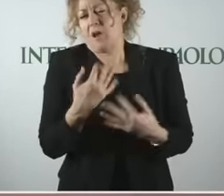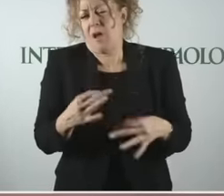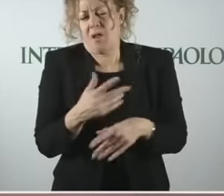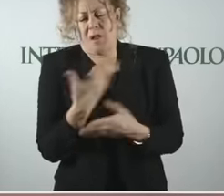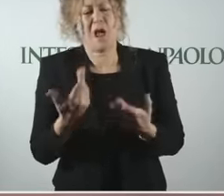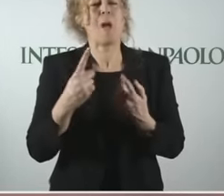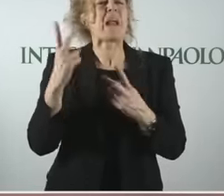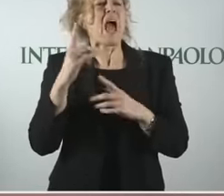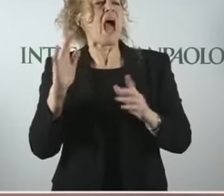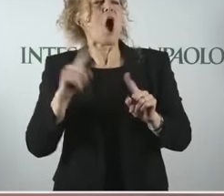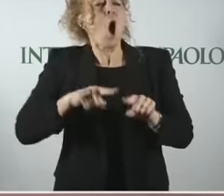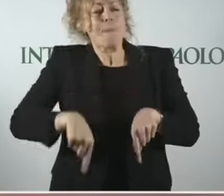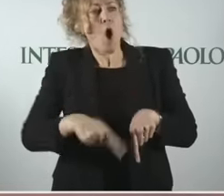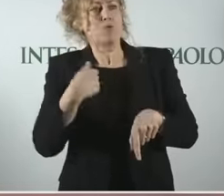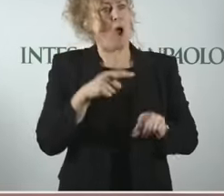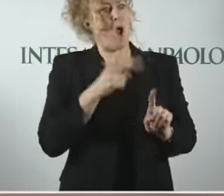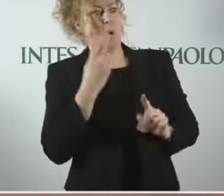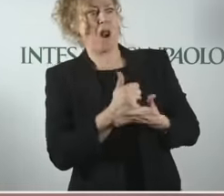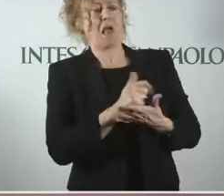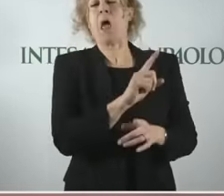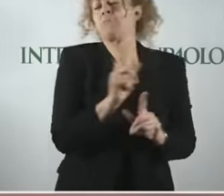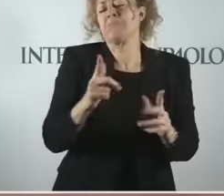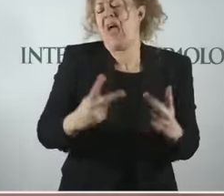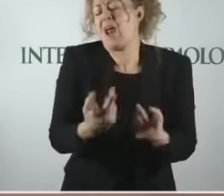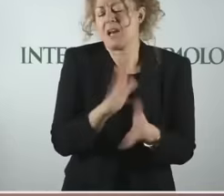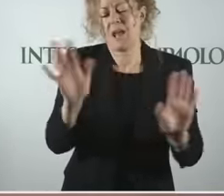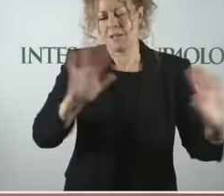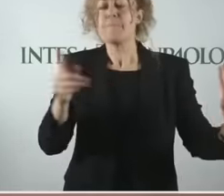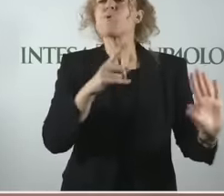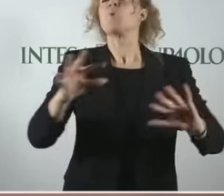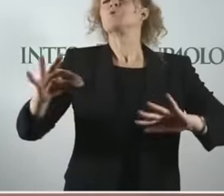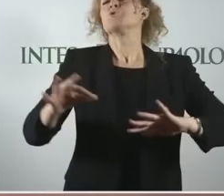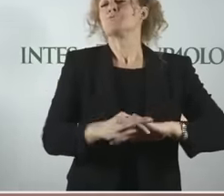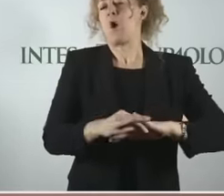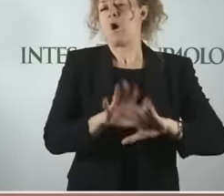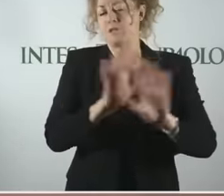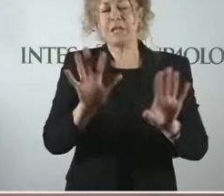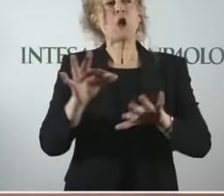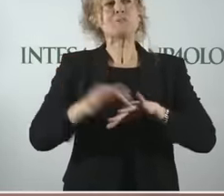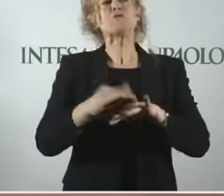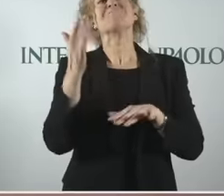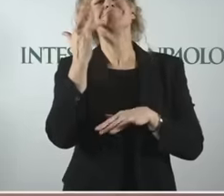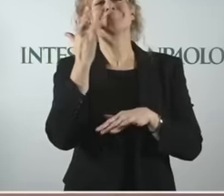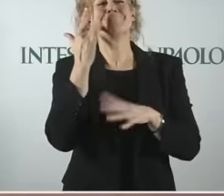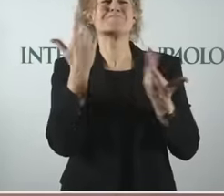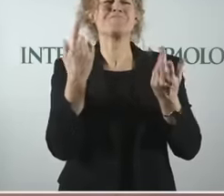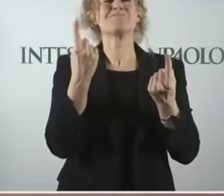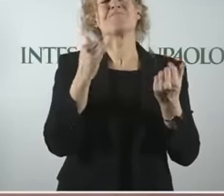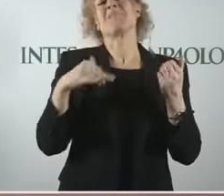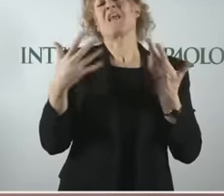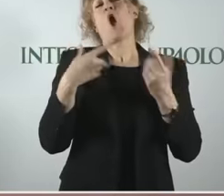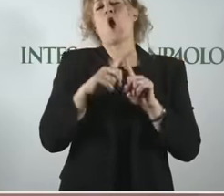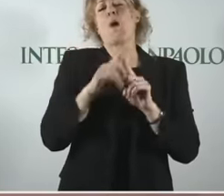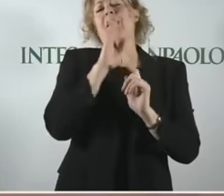repressione reale però comunque lui pref e si era sposato per far finta di essere appunto